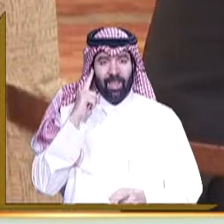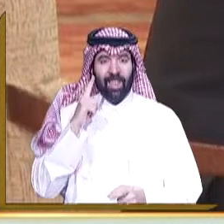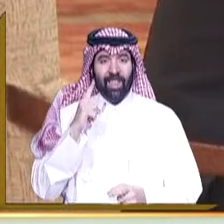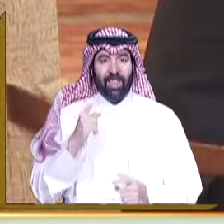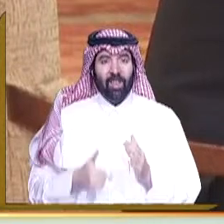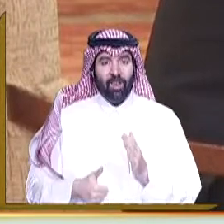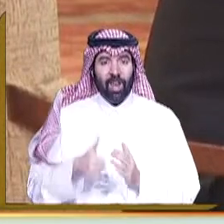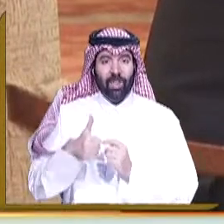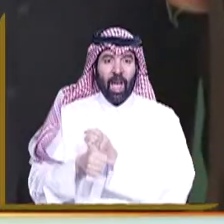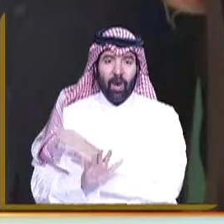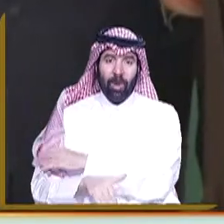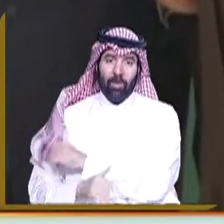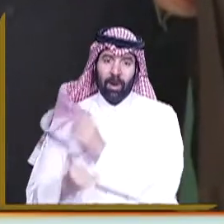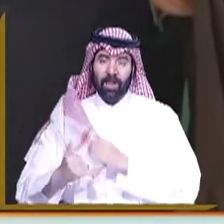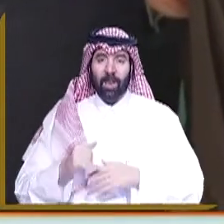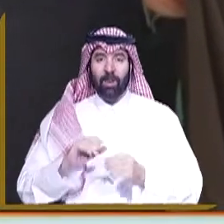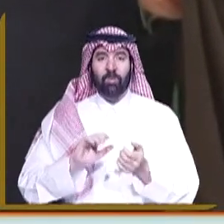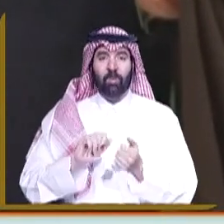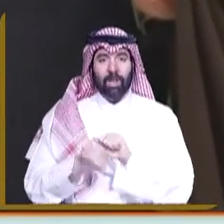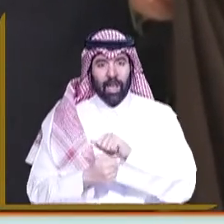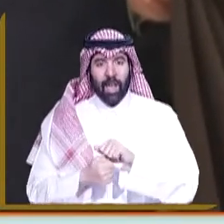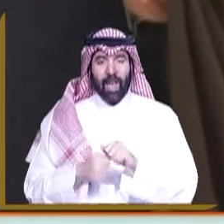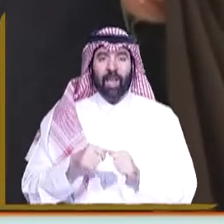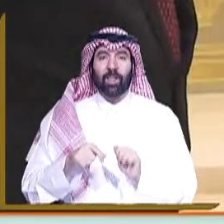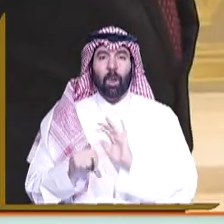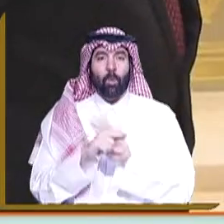خلال تغيرات في المواقف